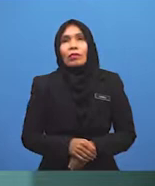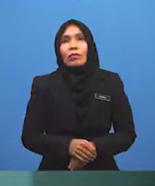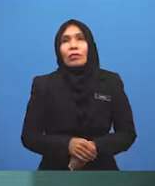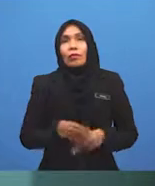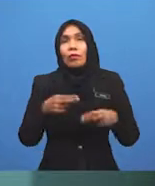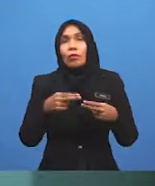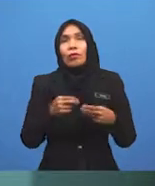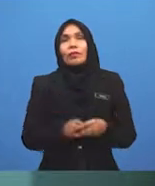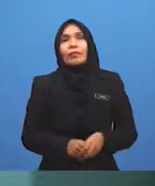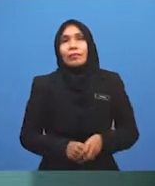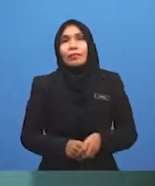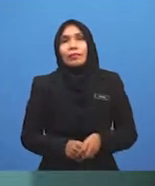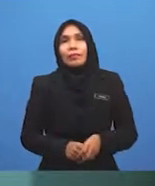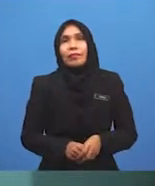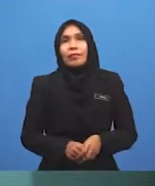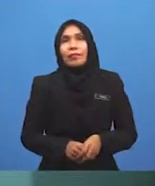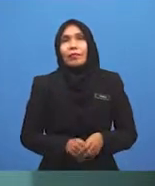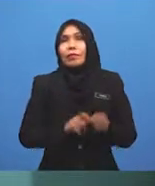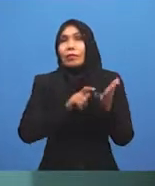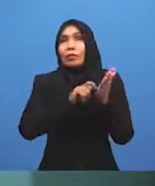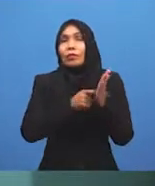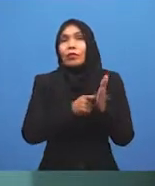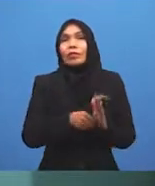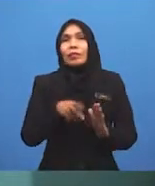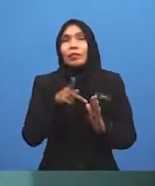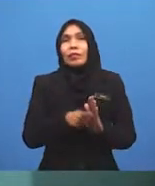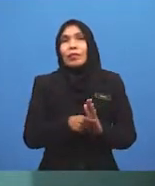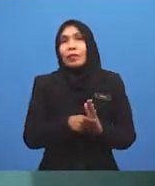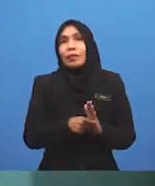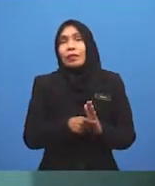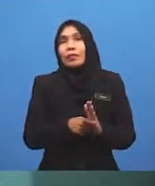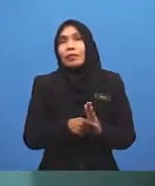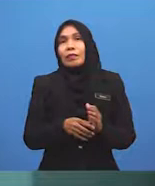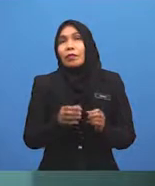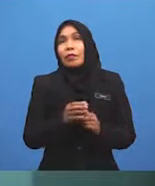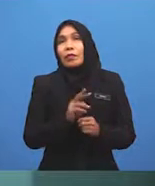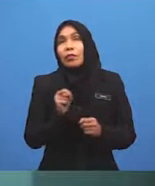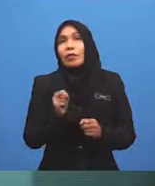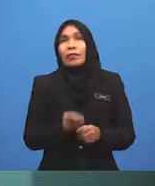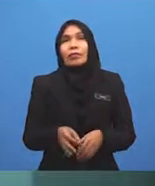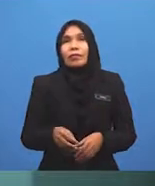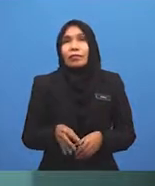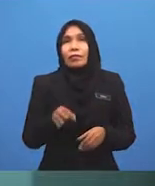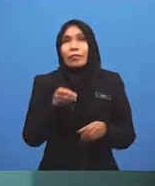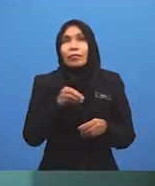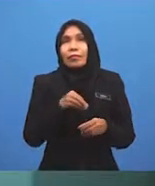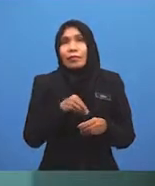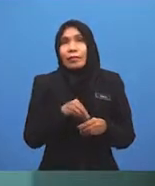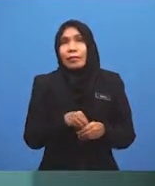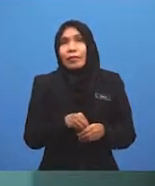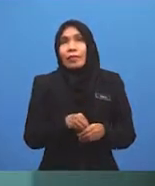ini yang menjadi kunci perpaduan di dalam mengeratkan silaturahim